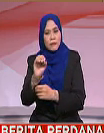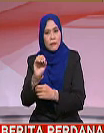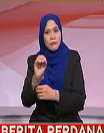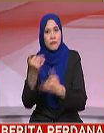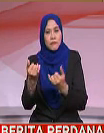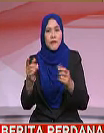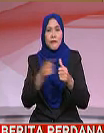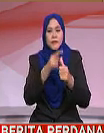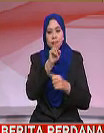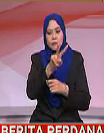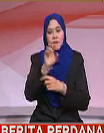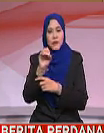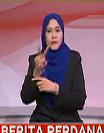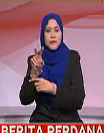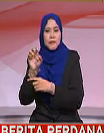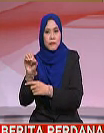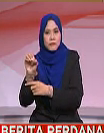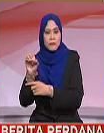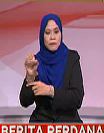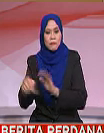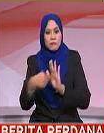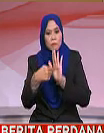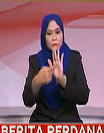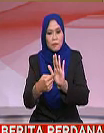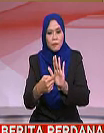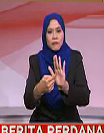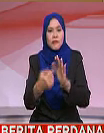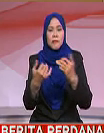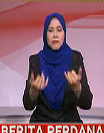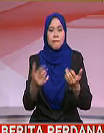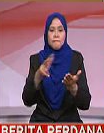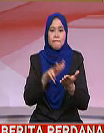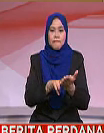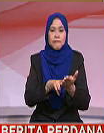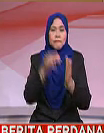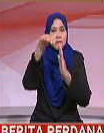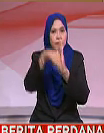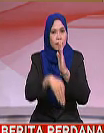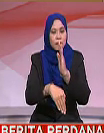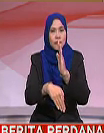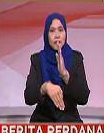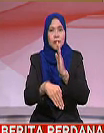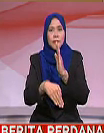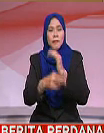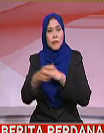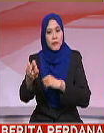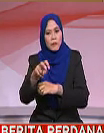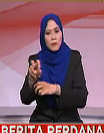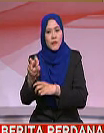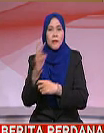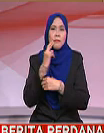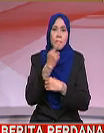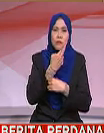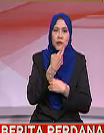the first quarter 2020. The performance was due to decline of consumption on transport,